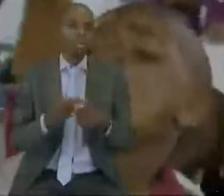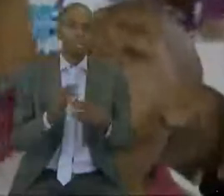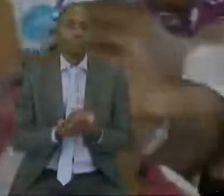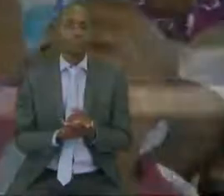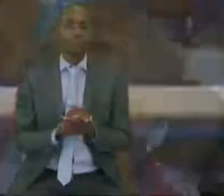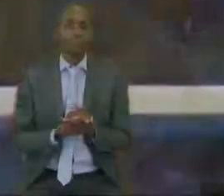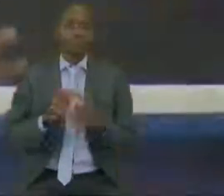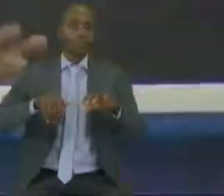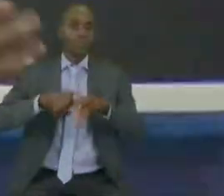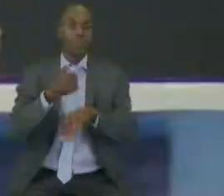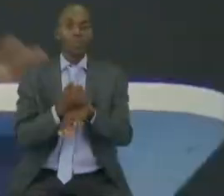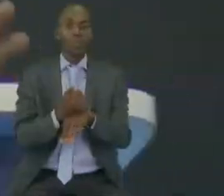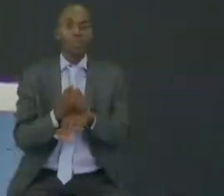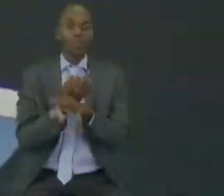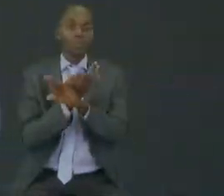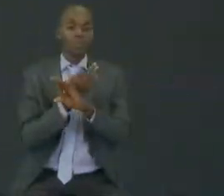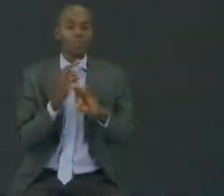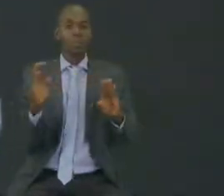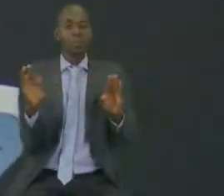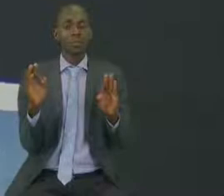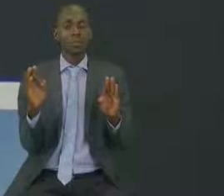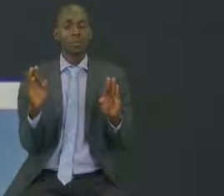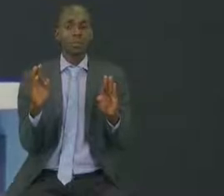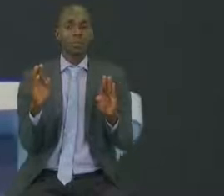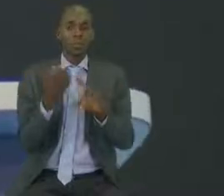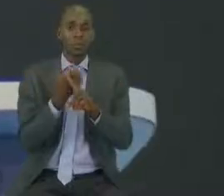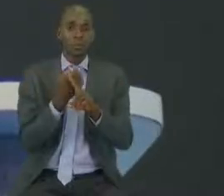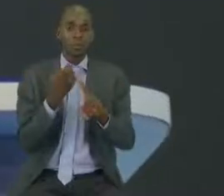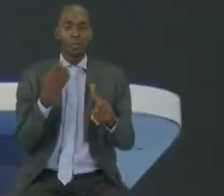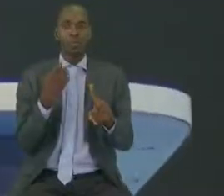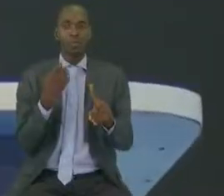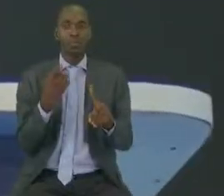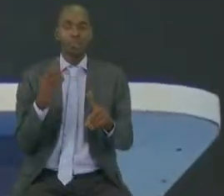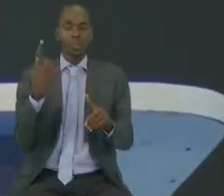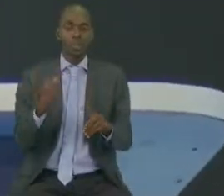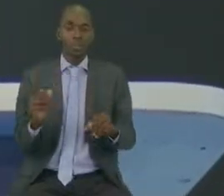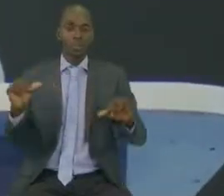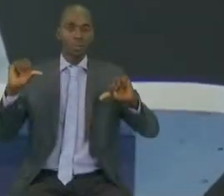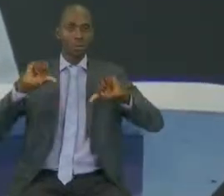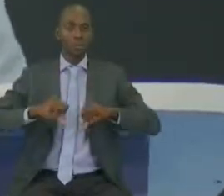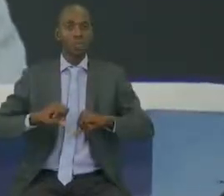Jésus. La libération réglée de la condamnation du péché.